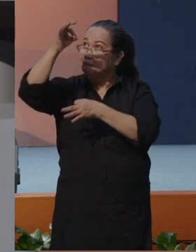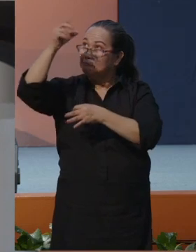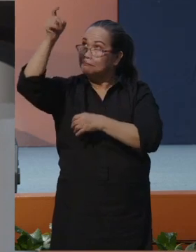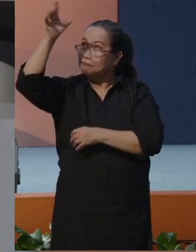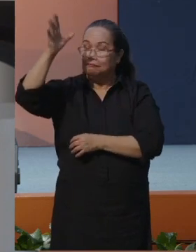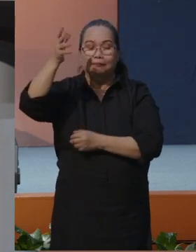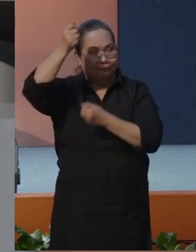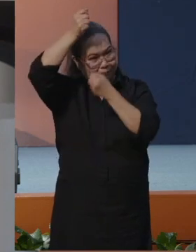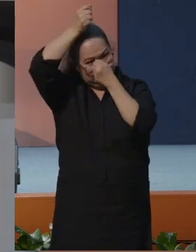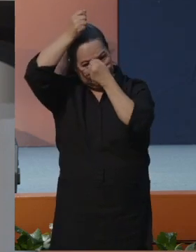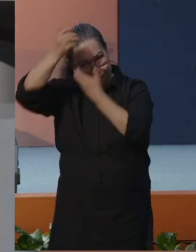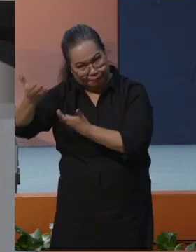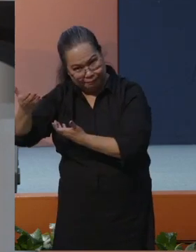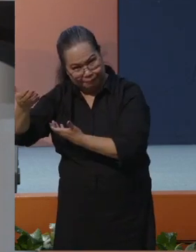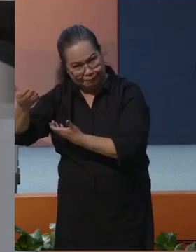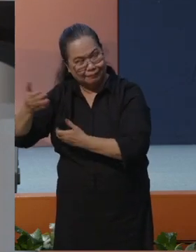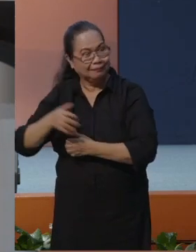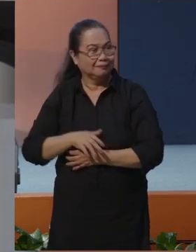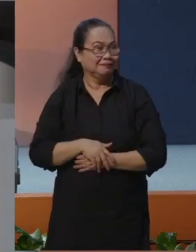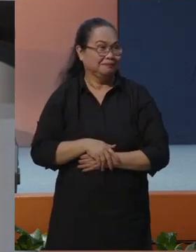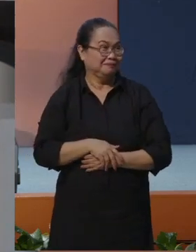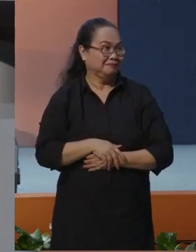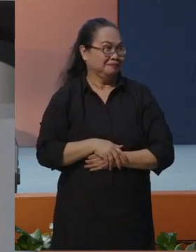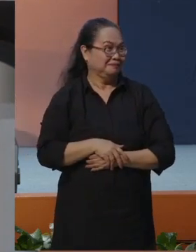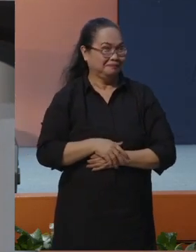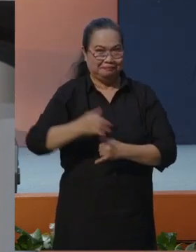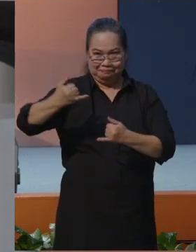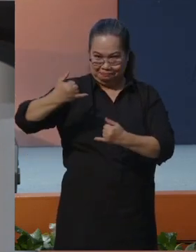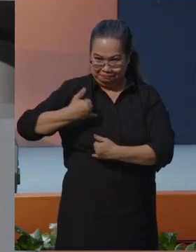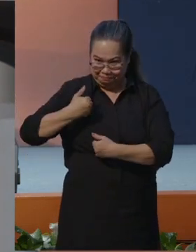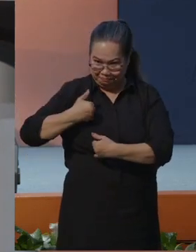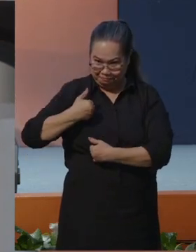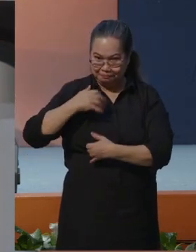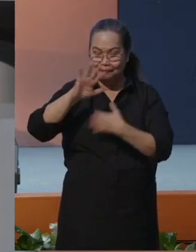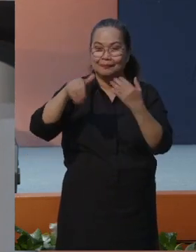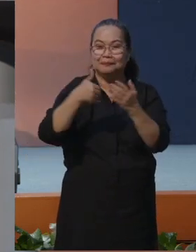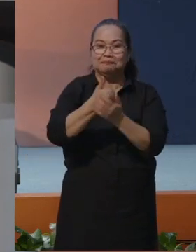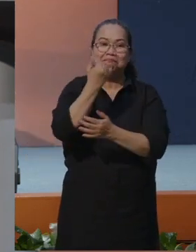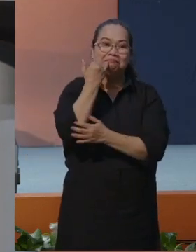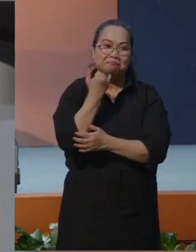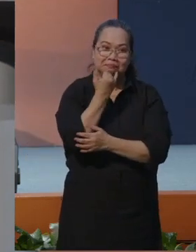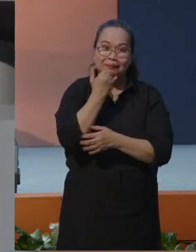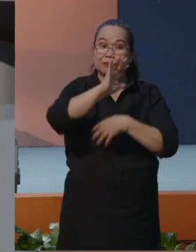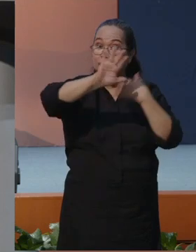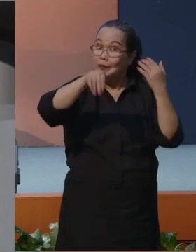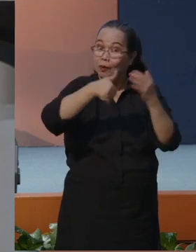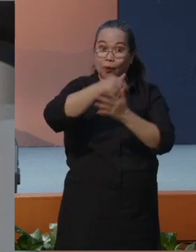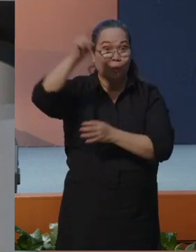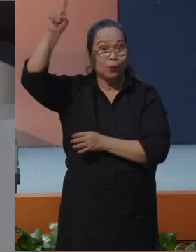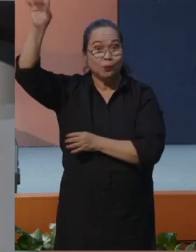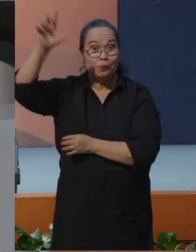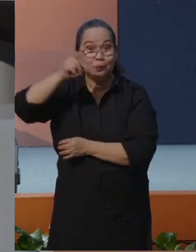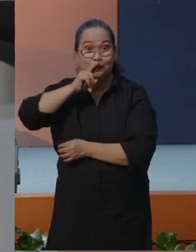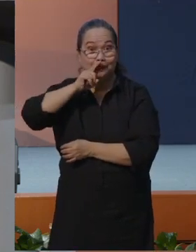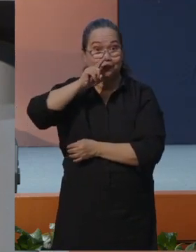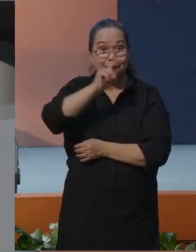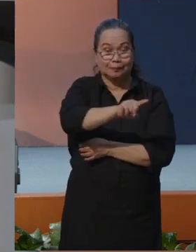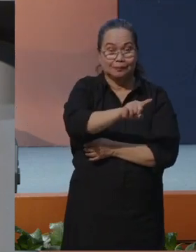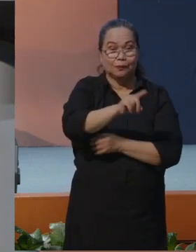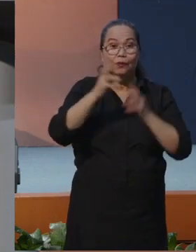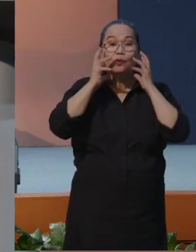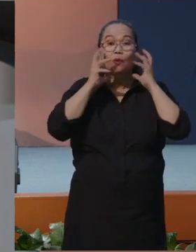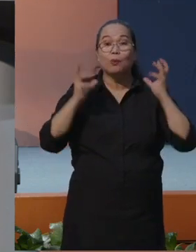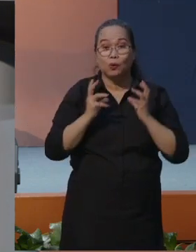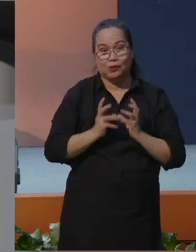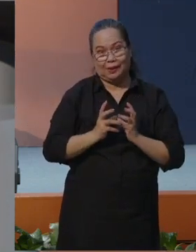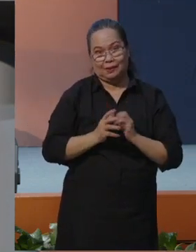Diyos. Sinunod din ni Joshua at ng Israel ang lahat ng iniutos ng Diyos kay